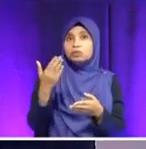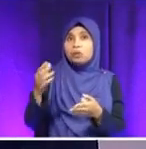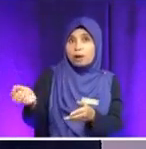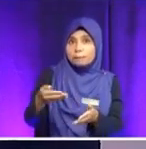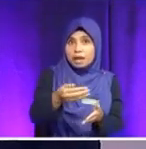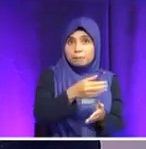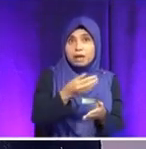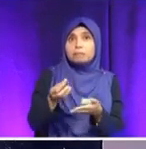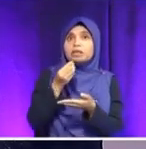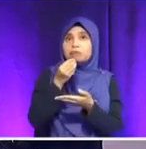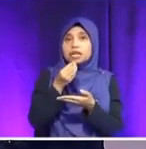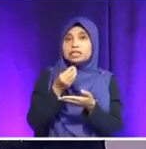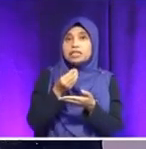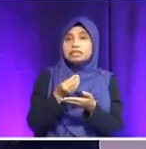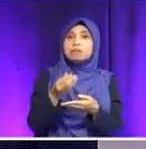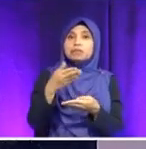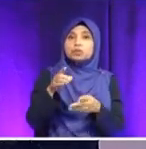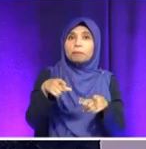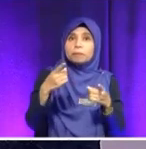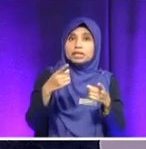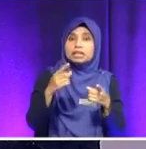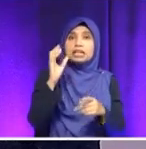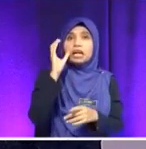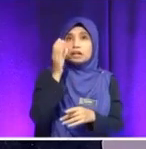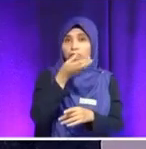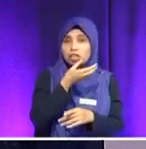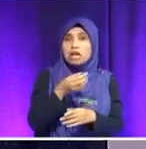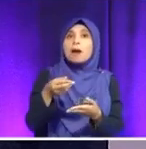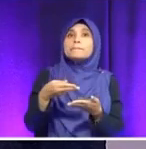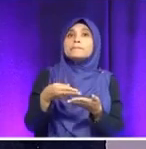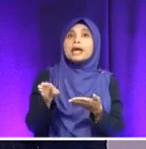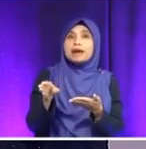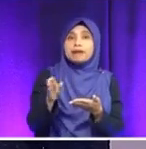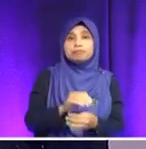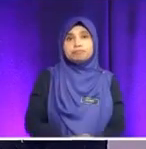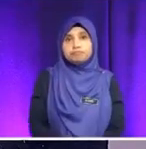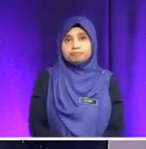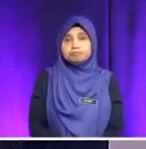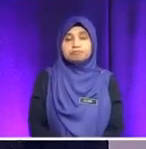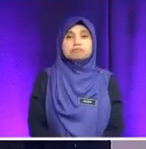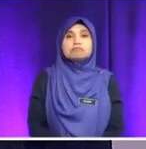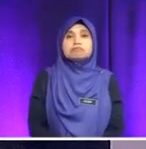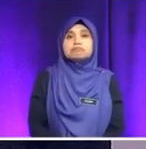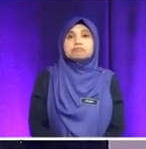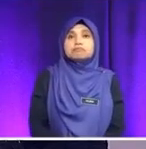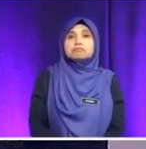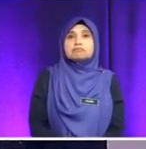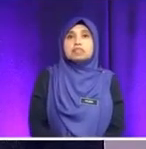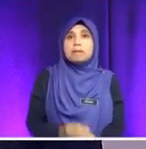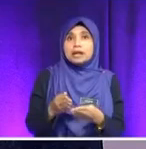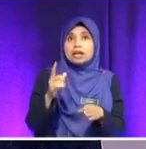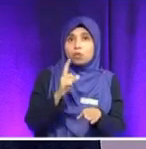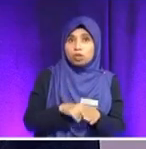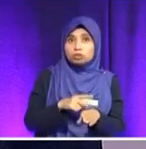ambil dan kita tunjuk di hujung kaunter tu makanan yang kita ambil dan kita perlu bayar terus. Maksudnya bayar waktu